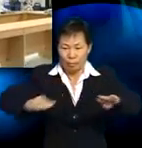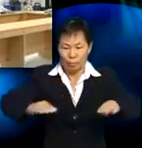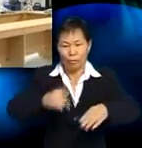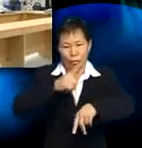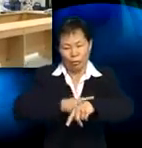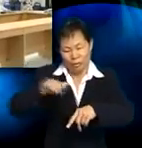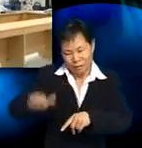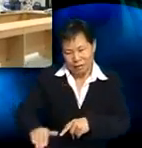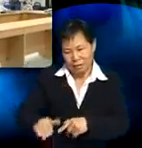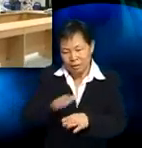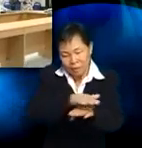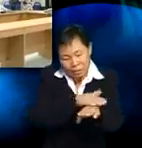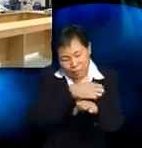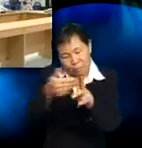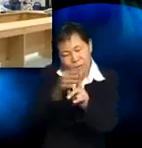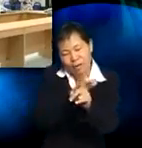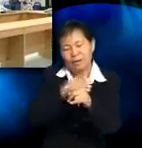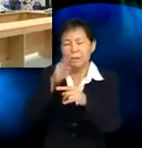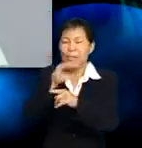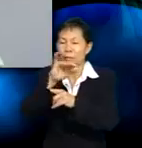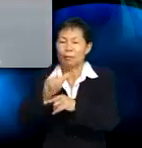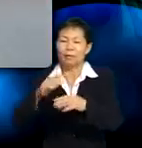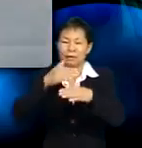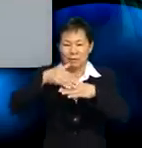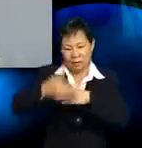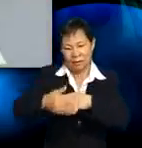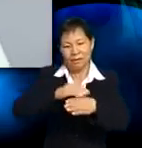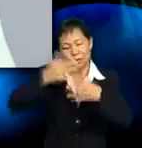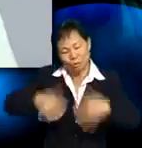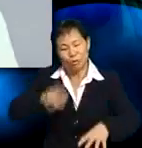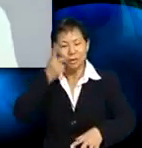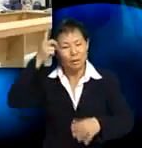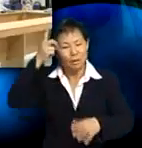sewaktu kecil dibelai dimanja sesudah dewasa